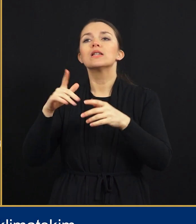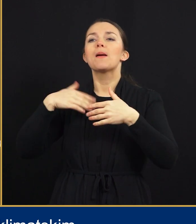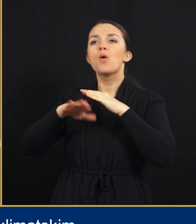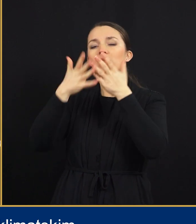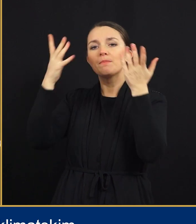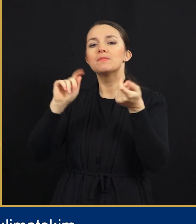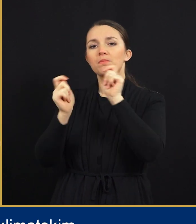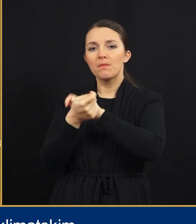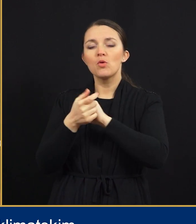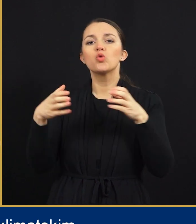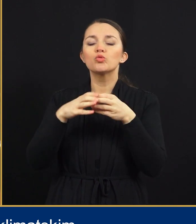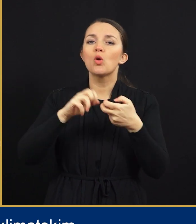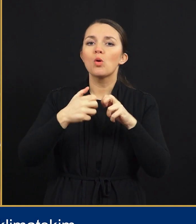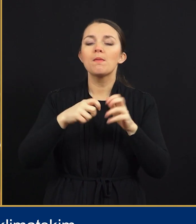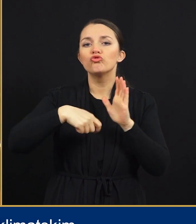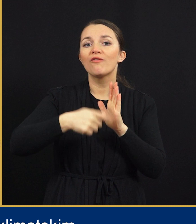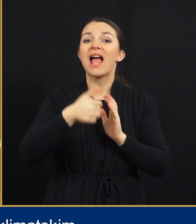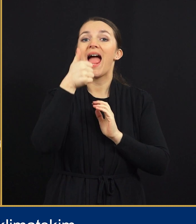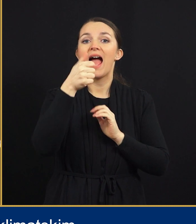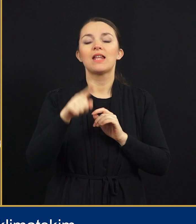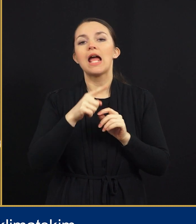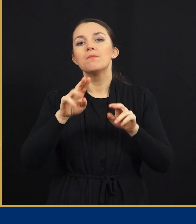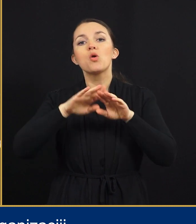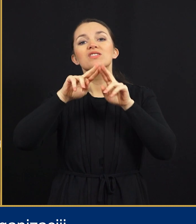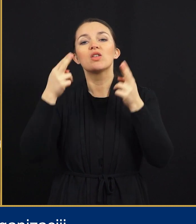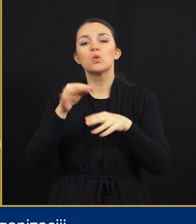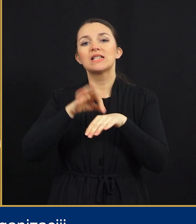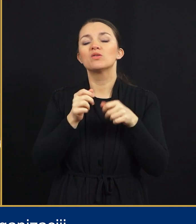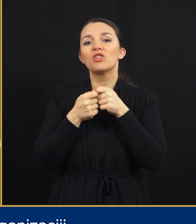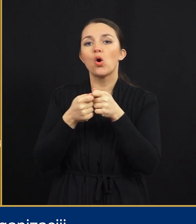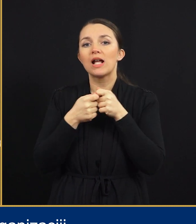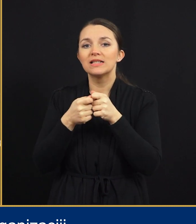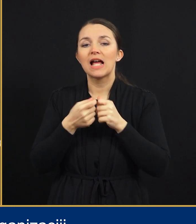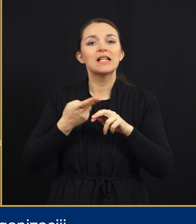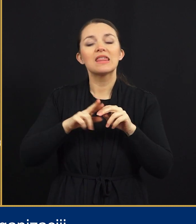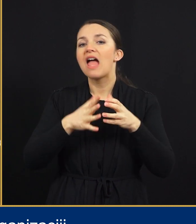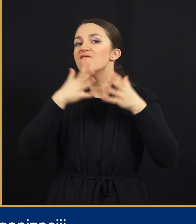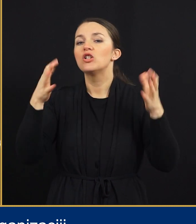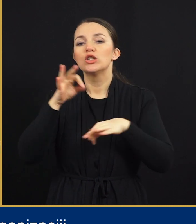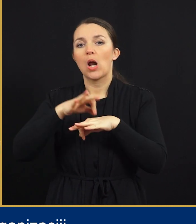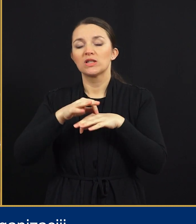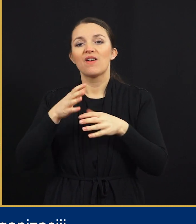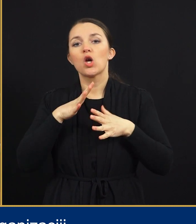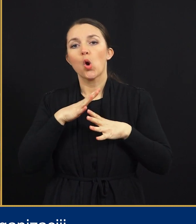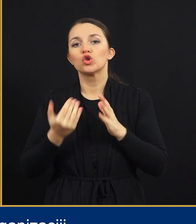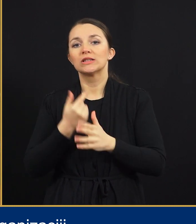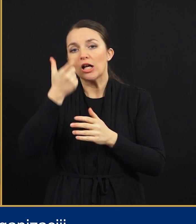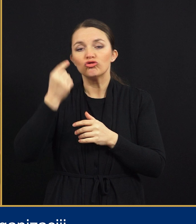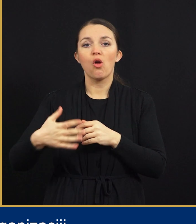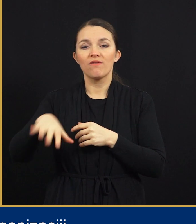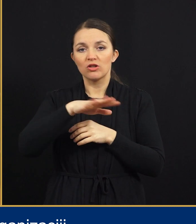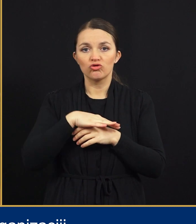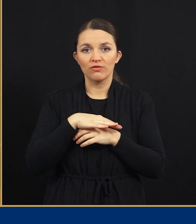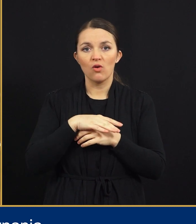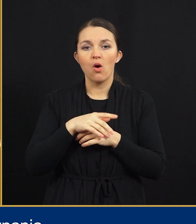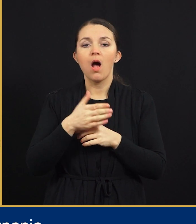klimatskim spremembam, družbenemu problemu številka 1 in po Svetovni zdravstveni organizaciji največji zdravstveni grožnji za